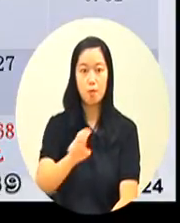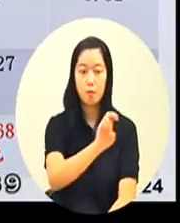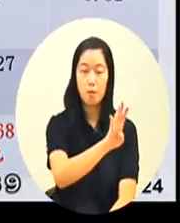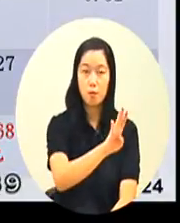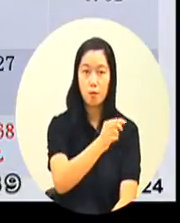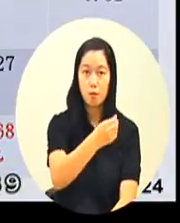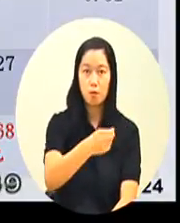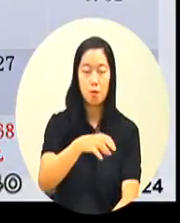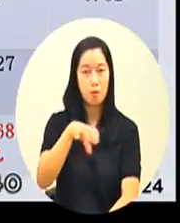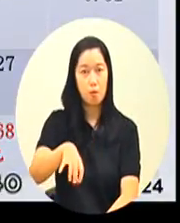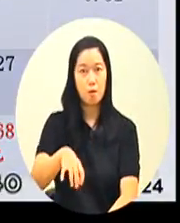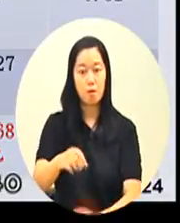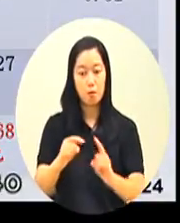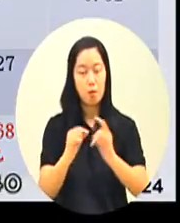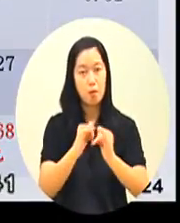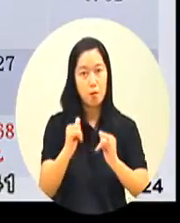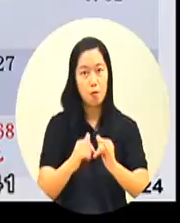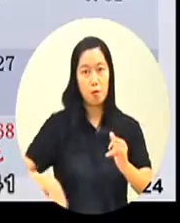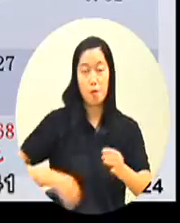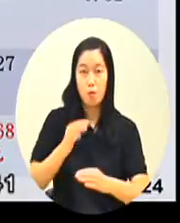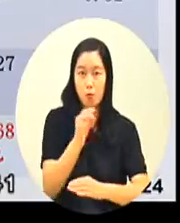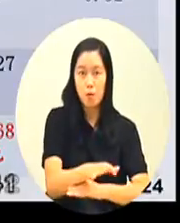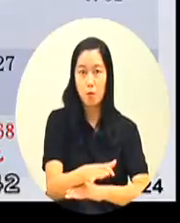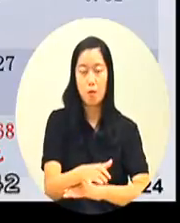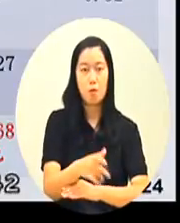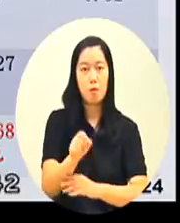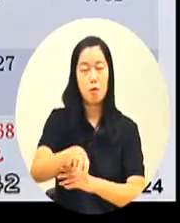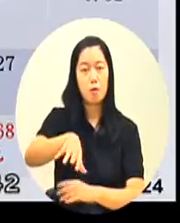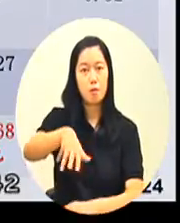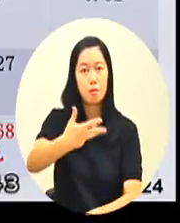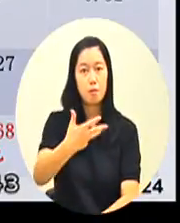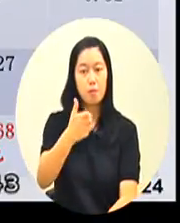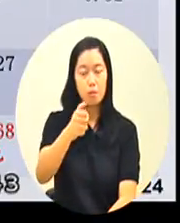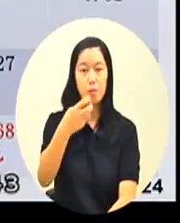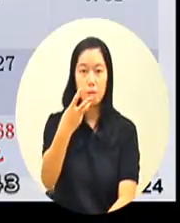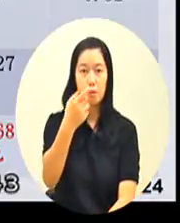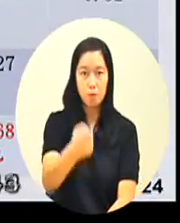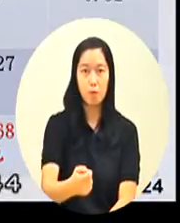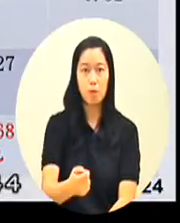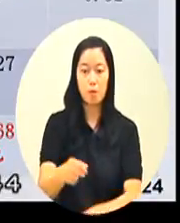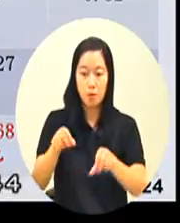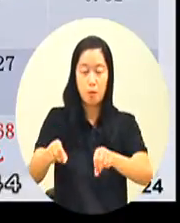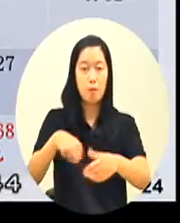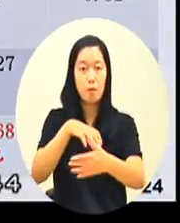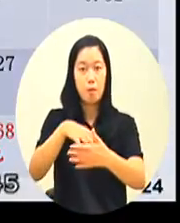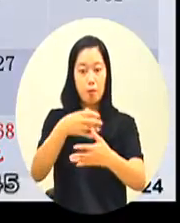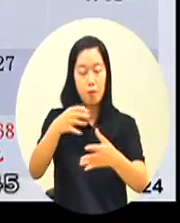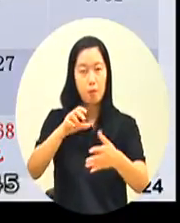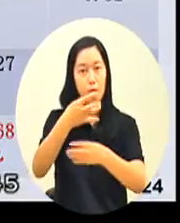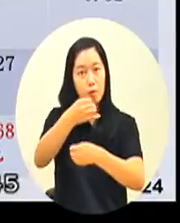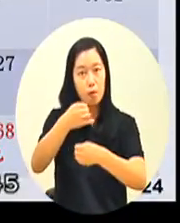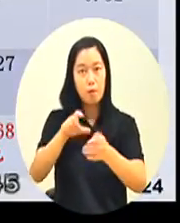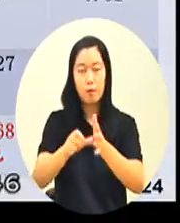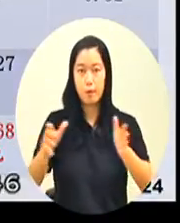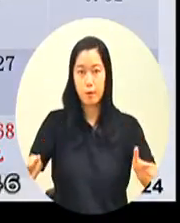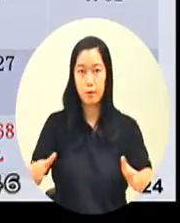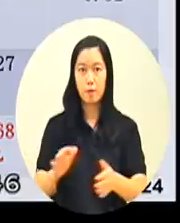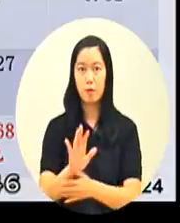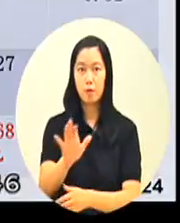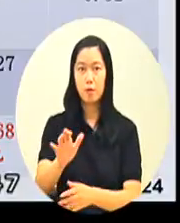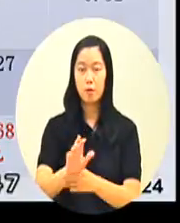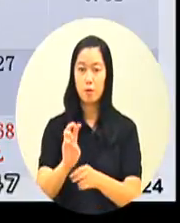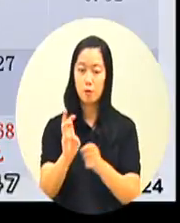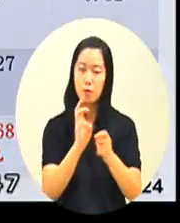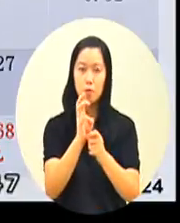间投资的金额有达到857亿多。那合约期间啊，当然有的合约有高达30